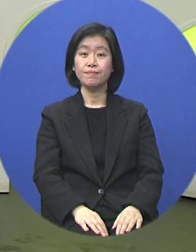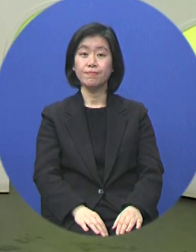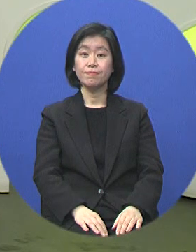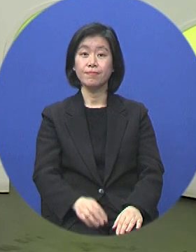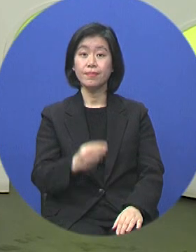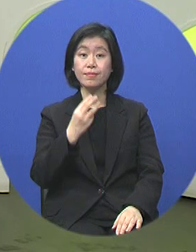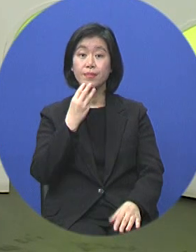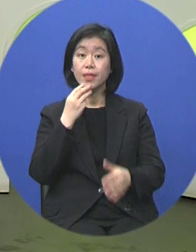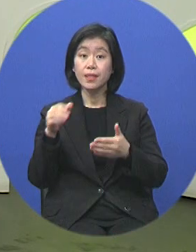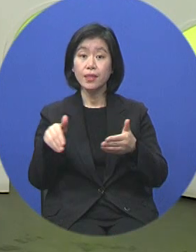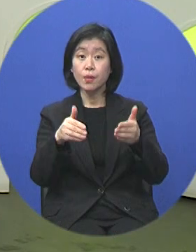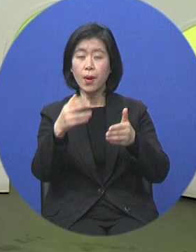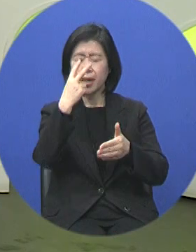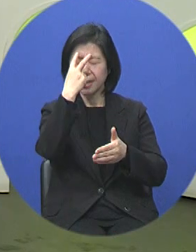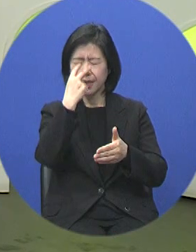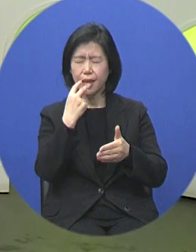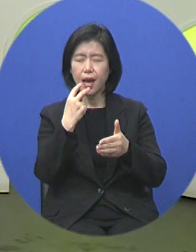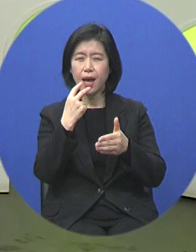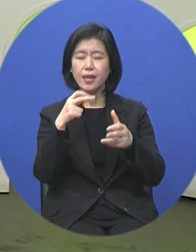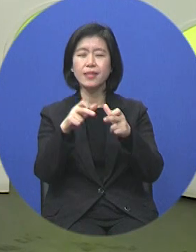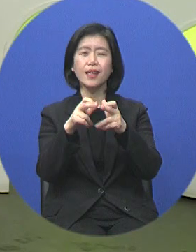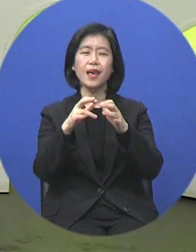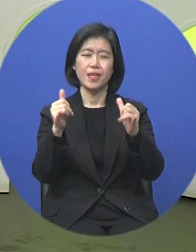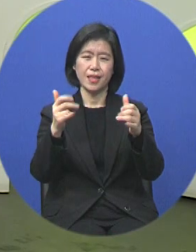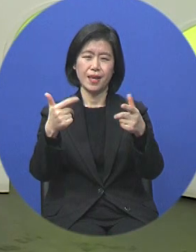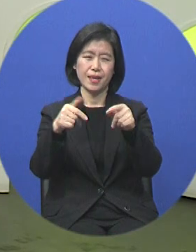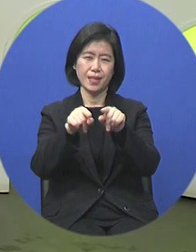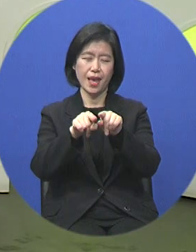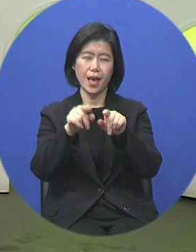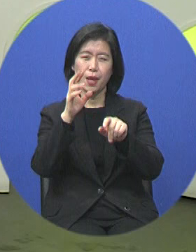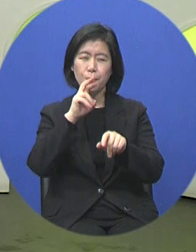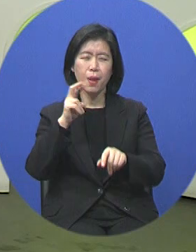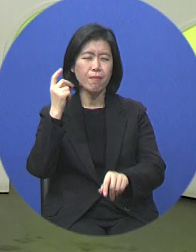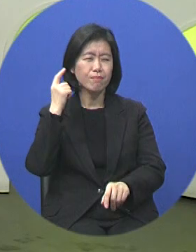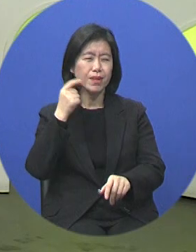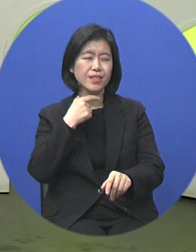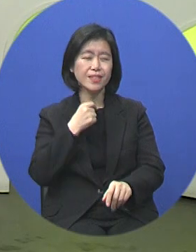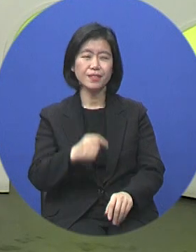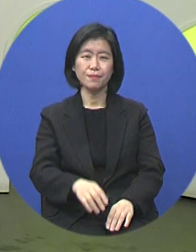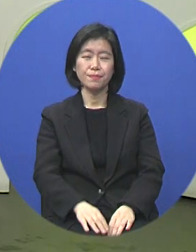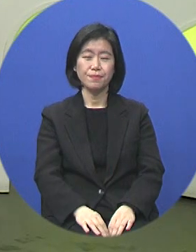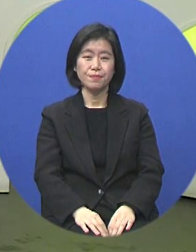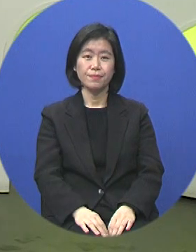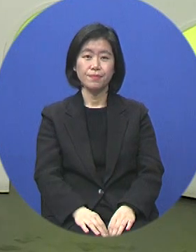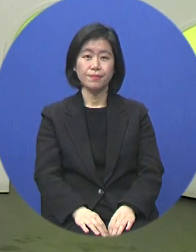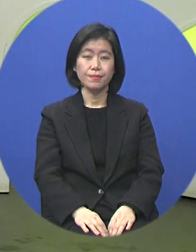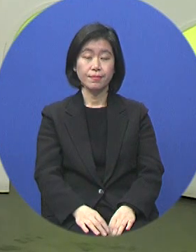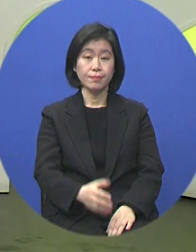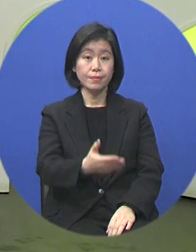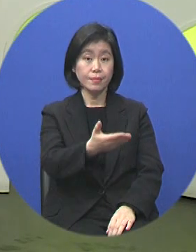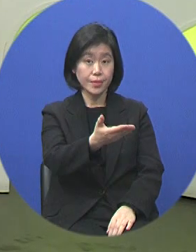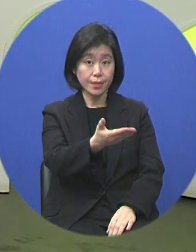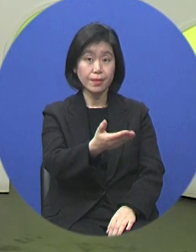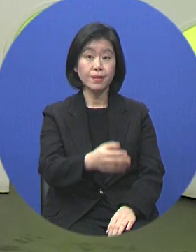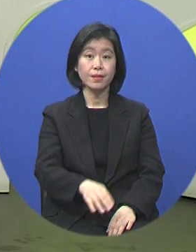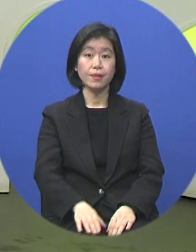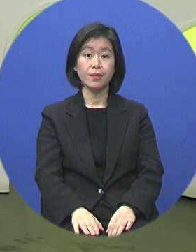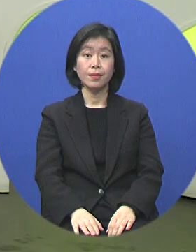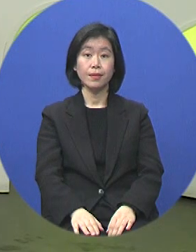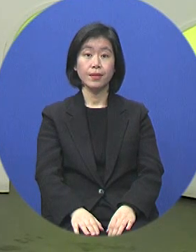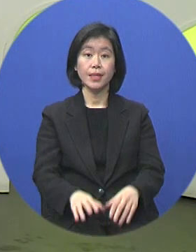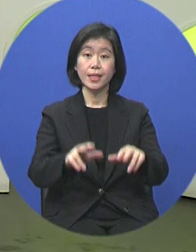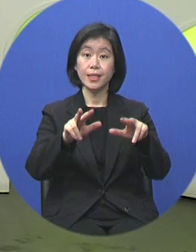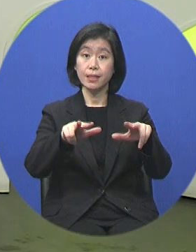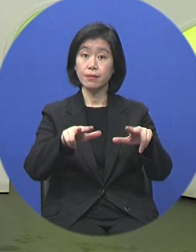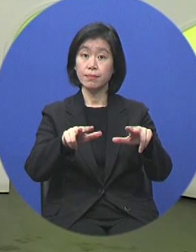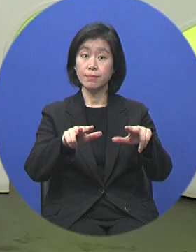경기도 시각장애인들하고 같이 듣고 싶습니다. 아, 그래요? 네. 우리 그러면은 김재영님은 지금은